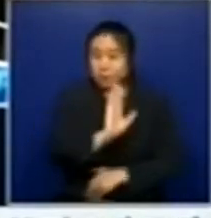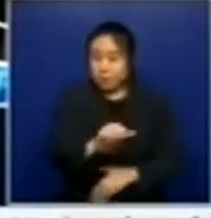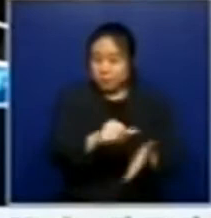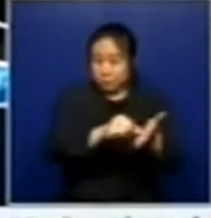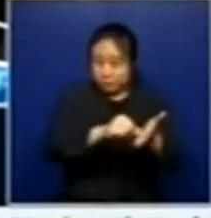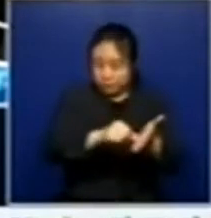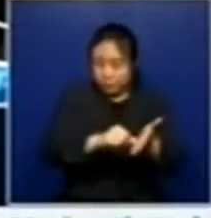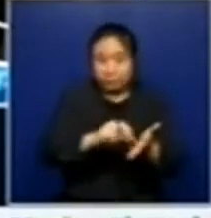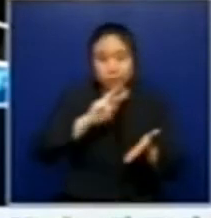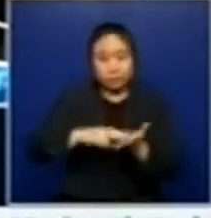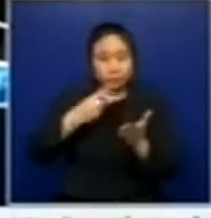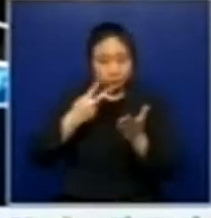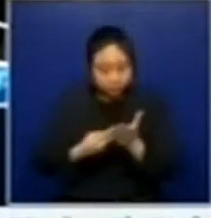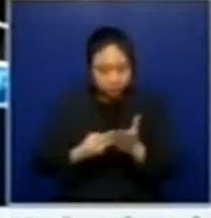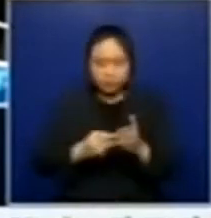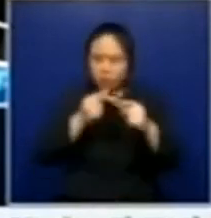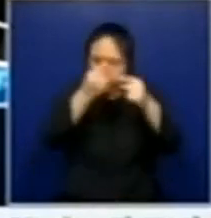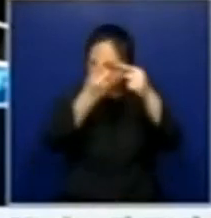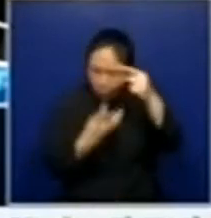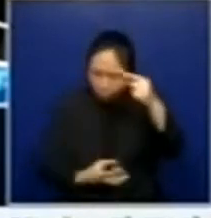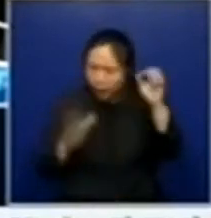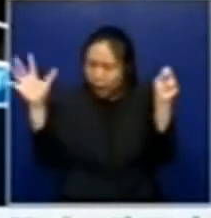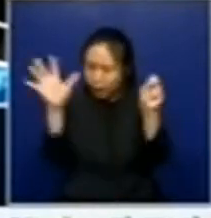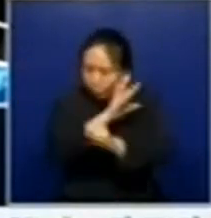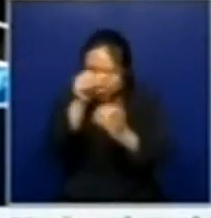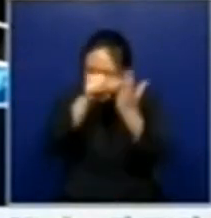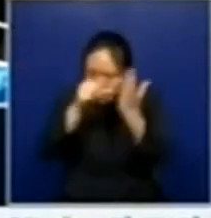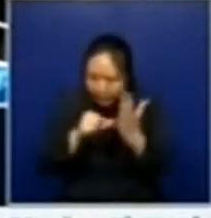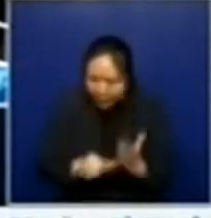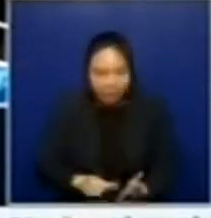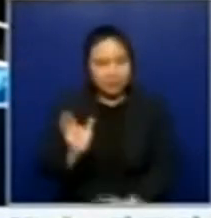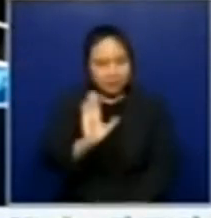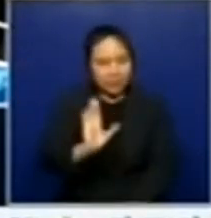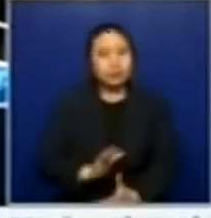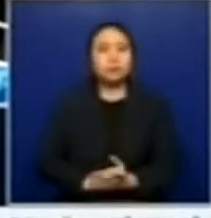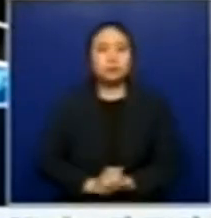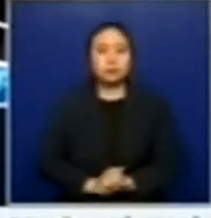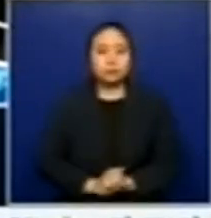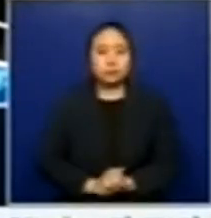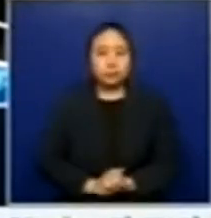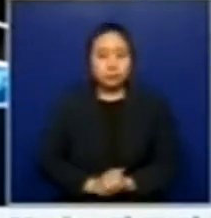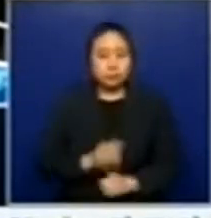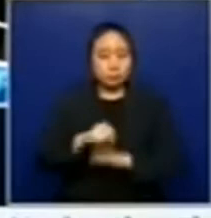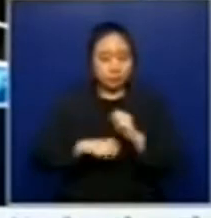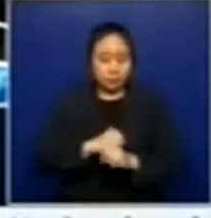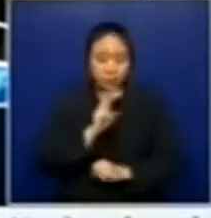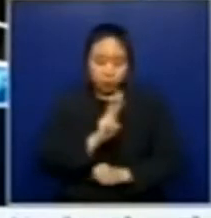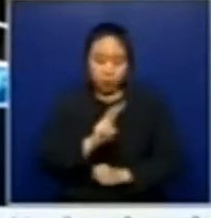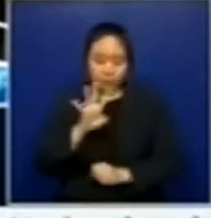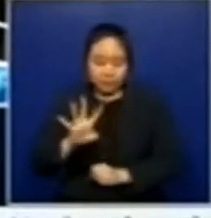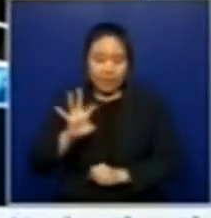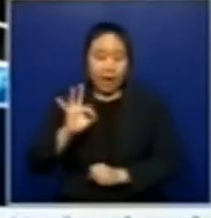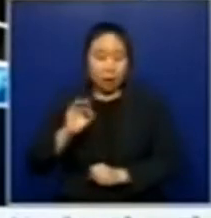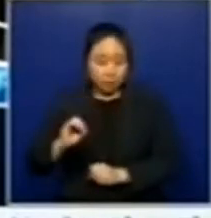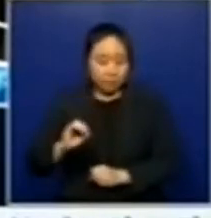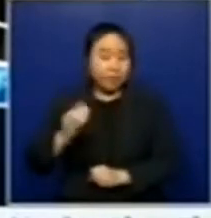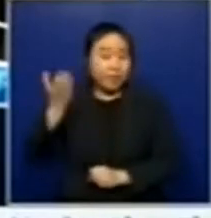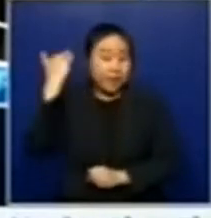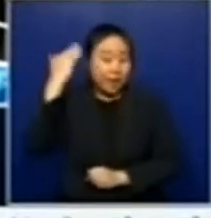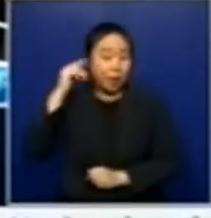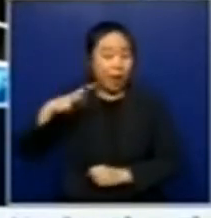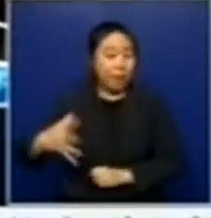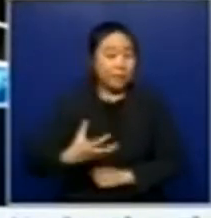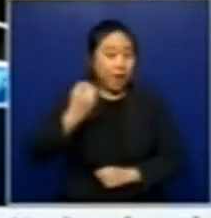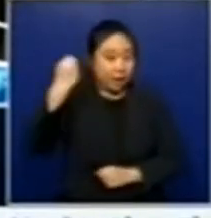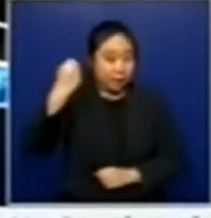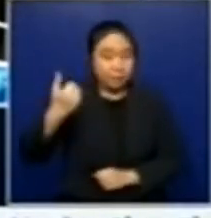าพวกเขาจะต้องแก้มาทุกข้อให้ต่างจากเดิมปี2490ครับหลังยึดอำนาจทำรัฐประหารมีการ